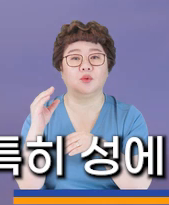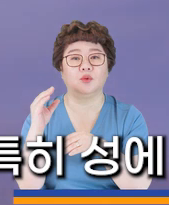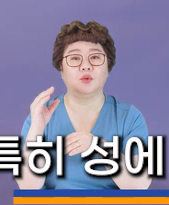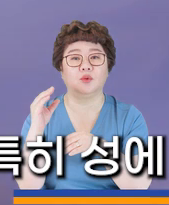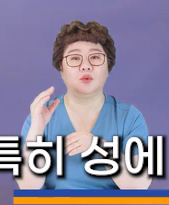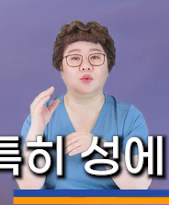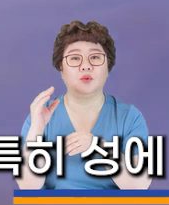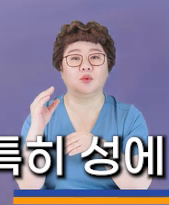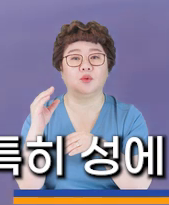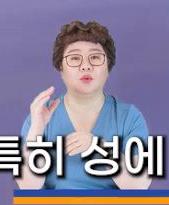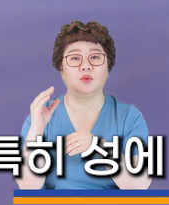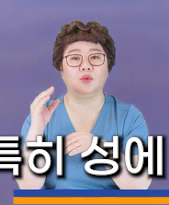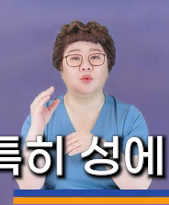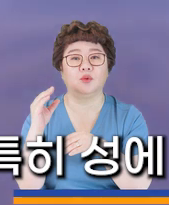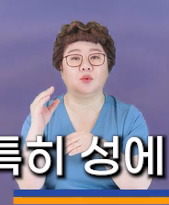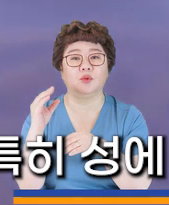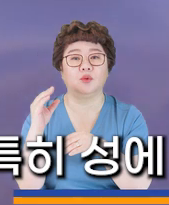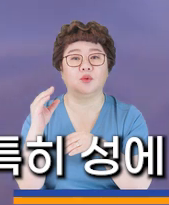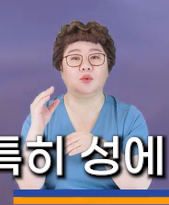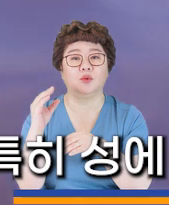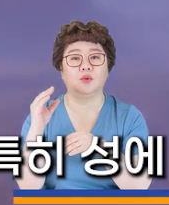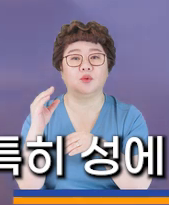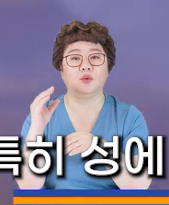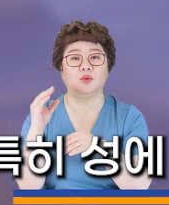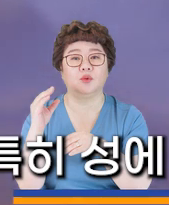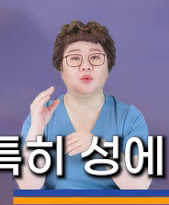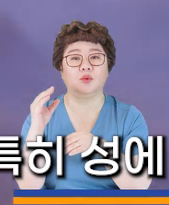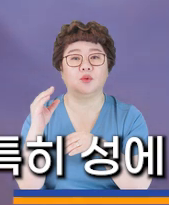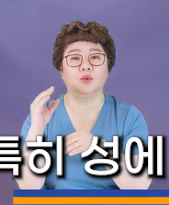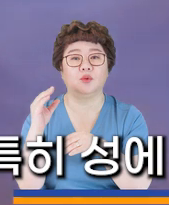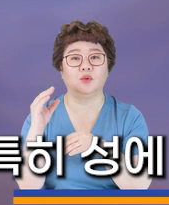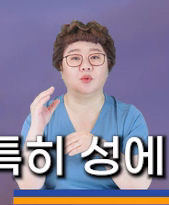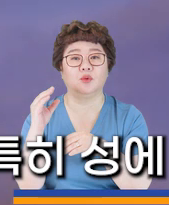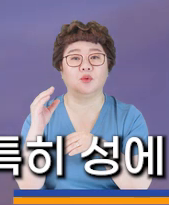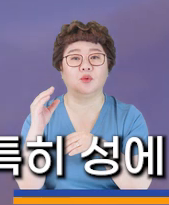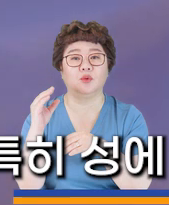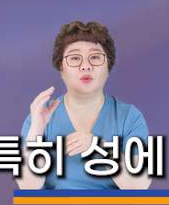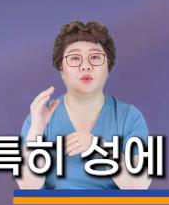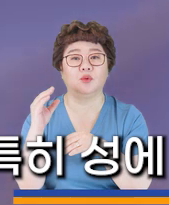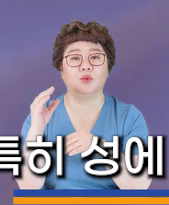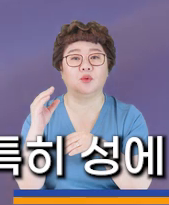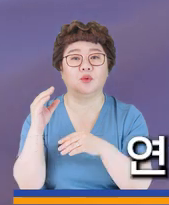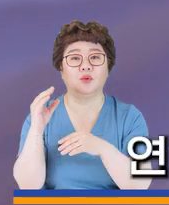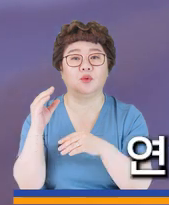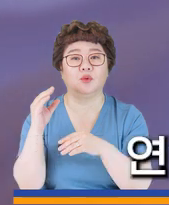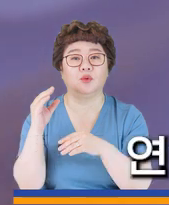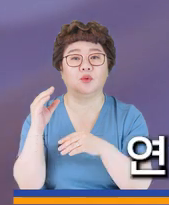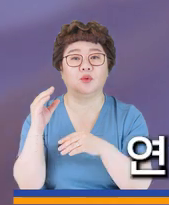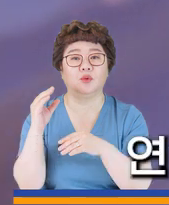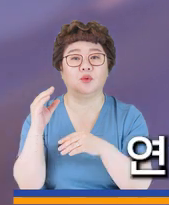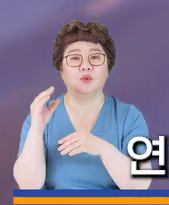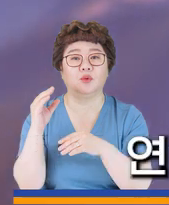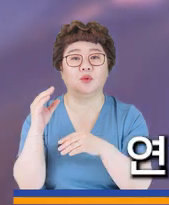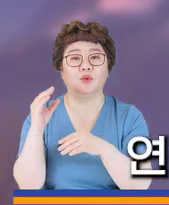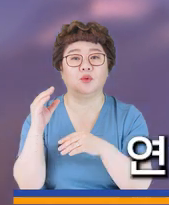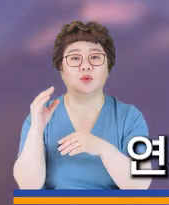성에 대해서 우리는 부끄럽다, 야하다, 더럽다, 천박하다라고 배워왔습니다. 연예인이나